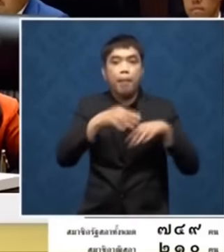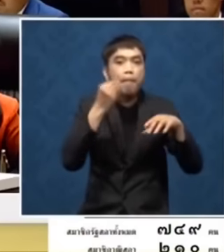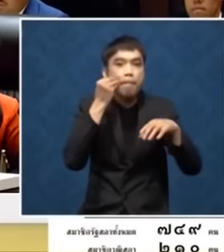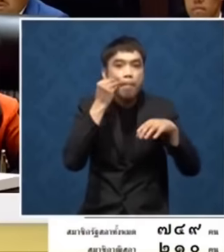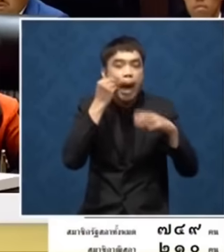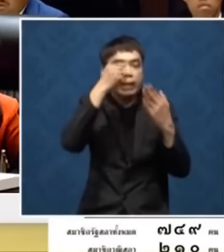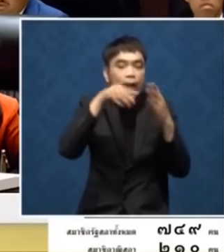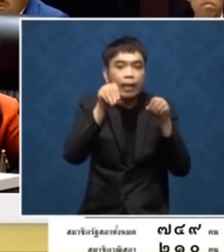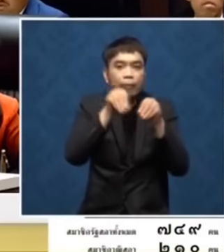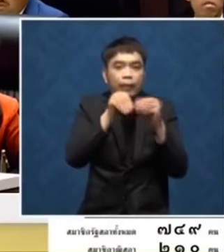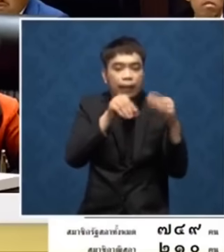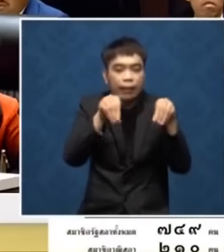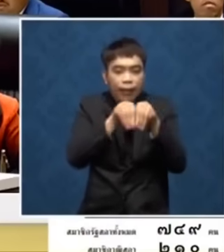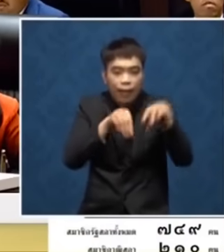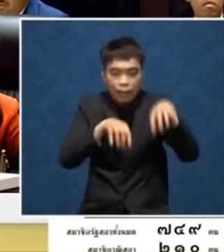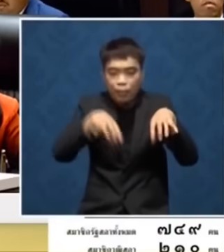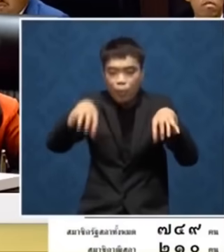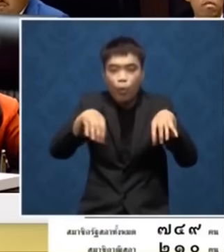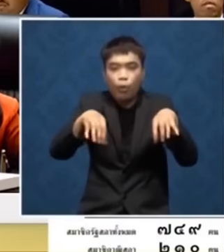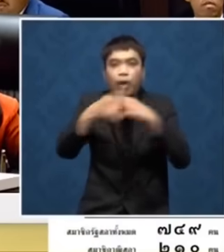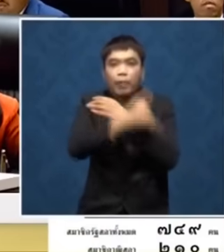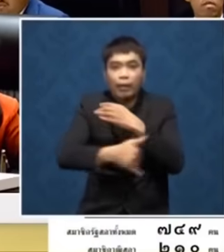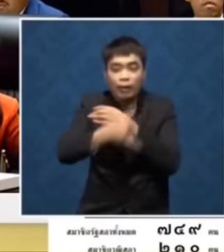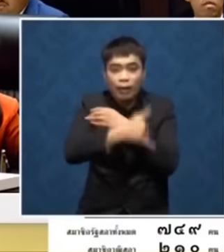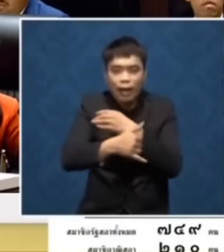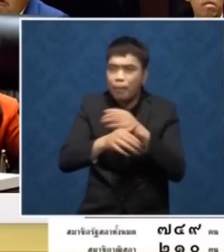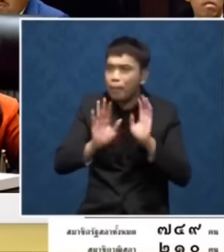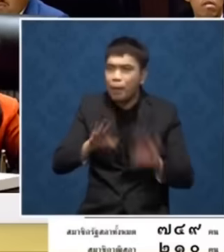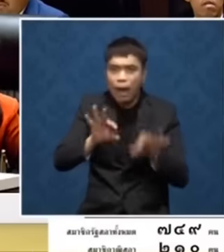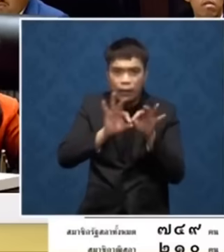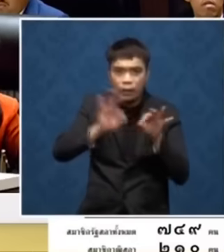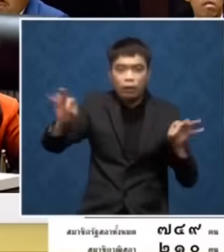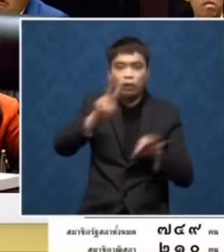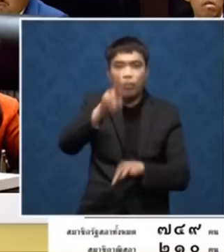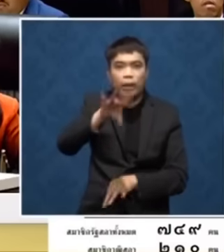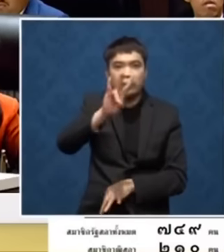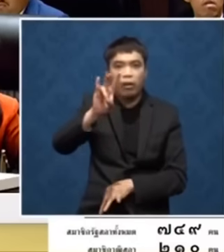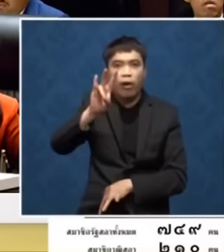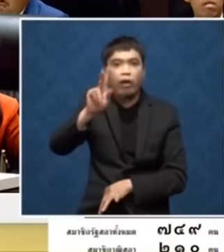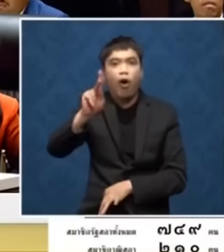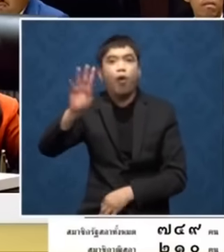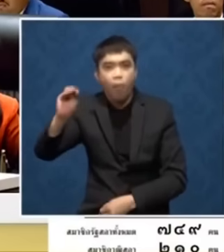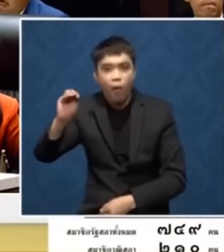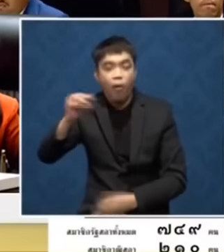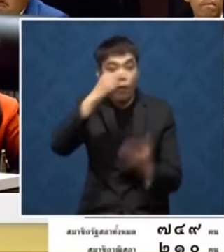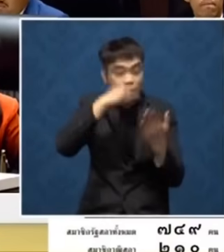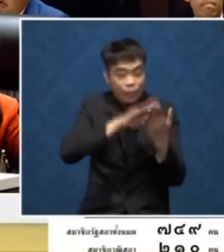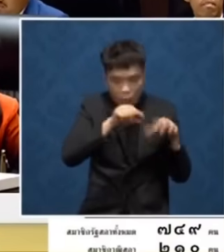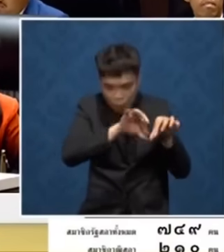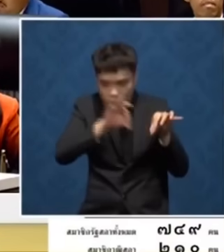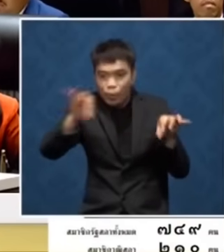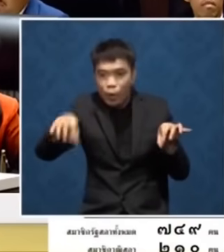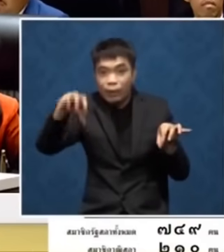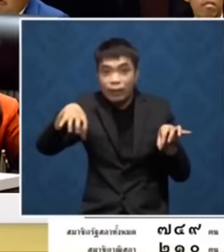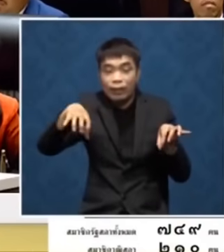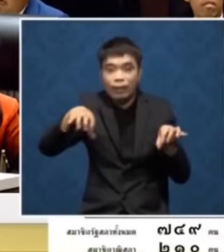ที่มีขอบเขตแชร์ระยะทางกว่า 2,700 กิโลเมตรกับประเทศไทยนะครับประเทศที่2ก็เป็น